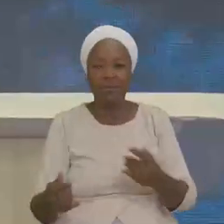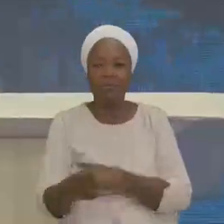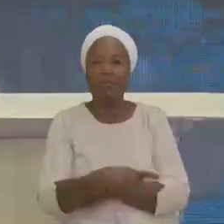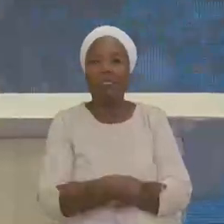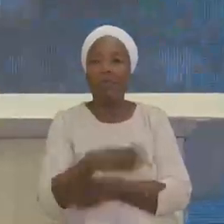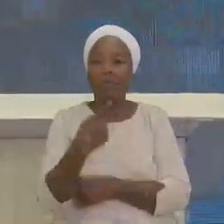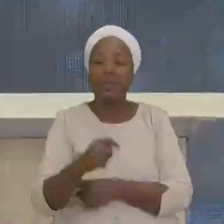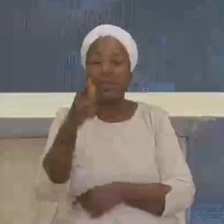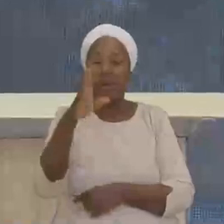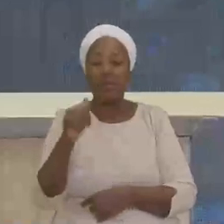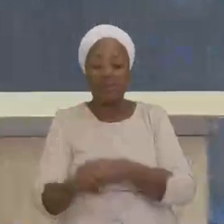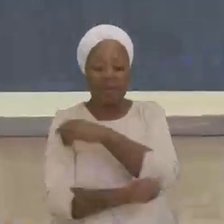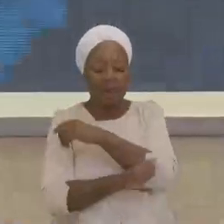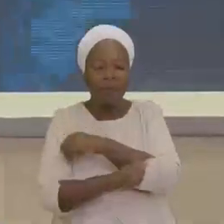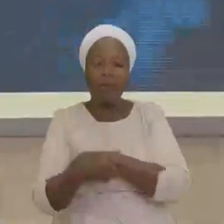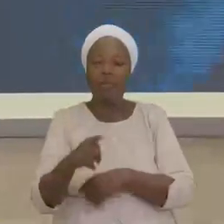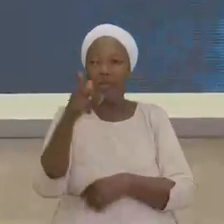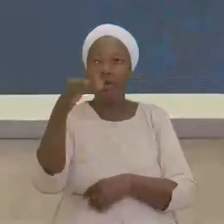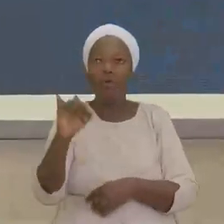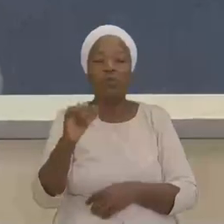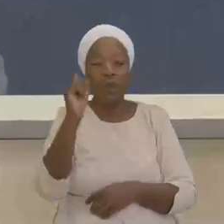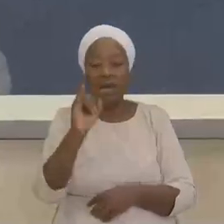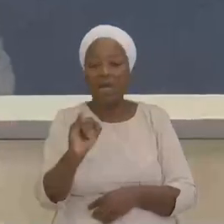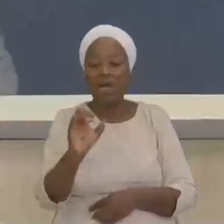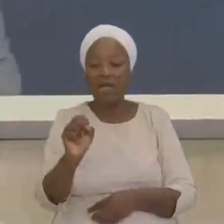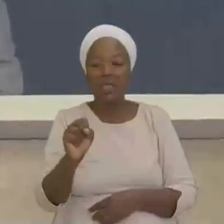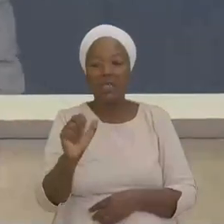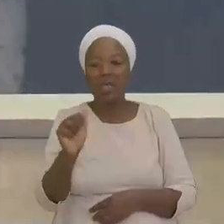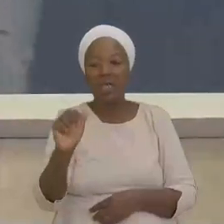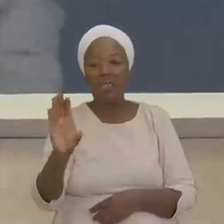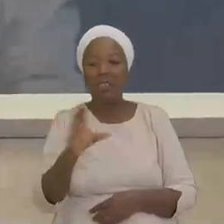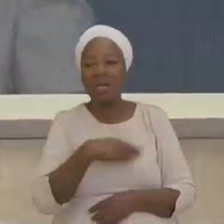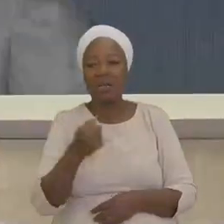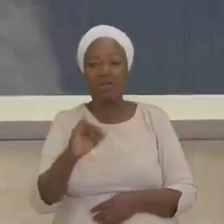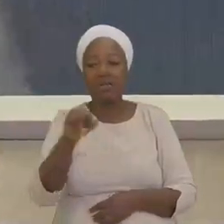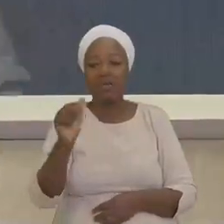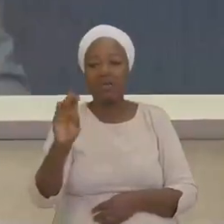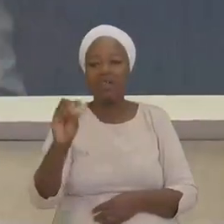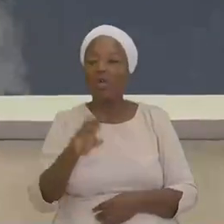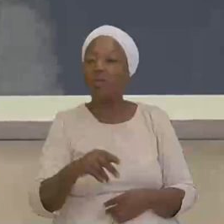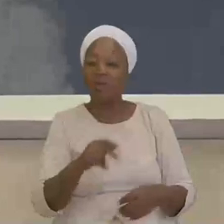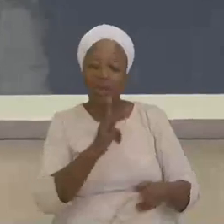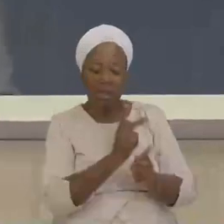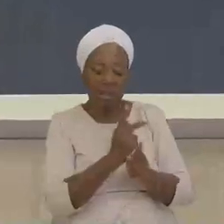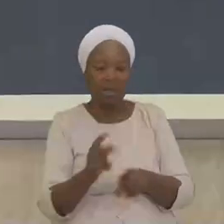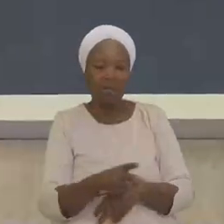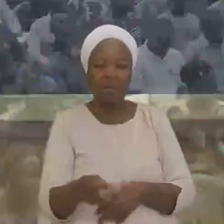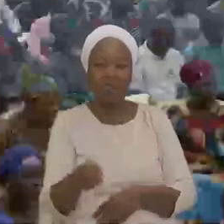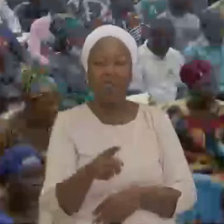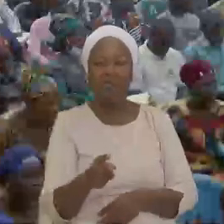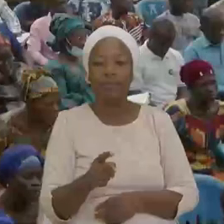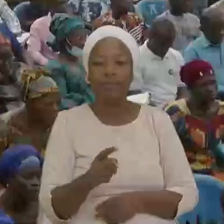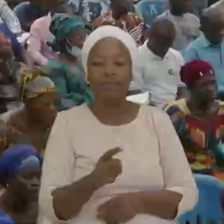Jusqu'à ce jour, le Dieu d'Abraham, le Dieu d'Isaac et le Dieu de Jacob préservent